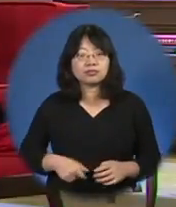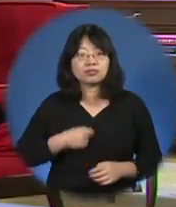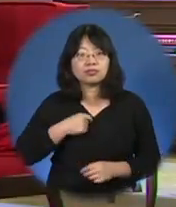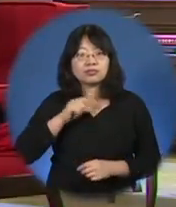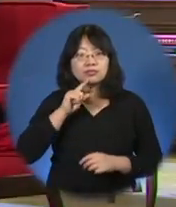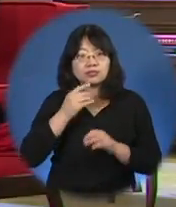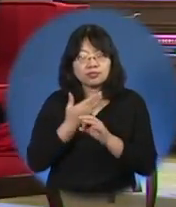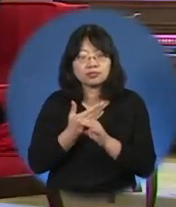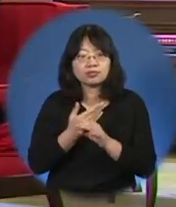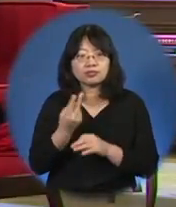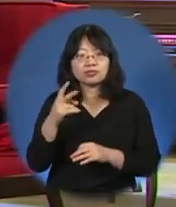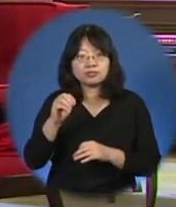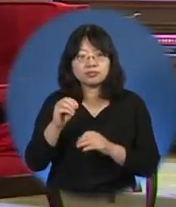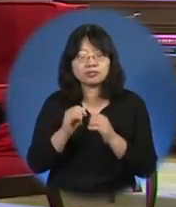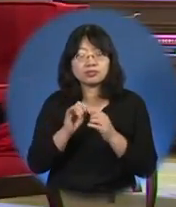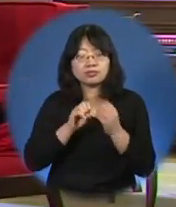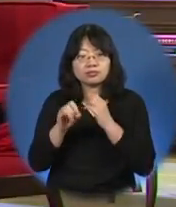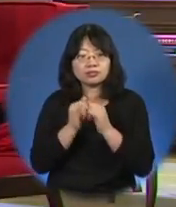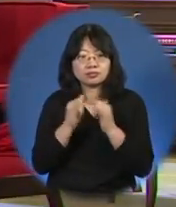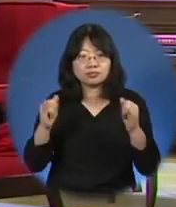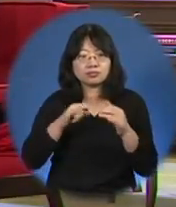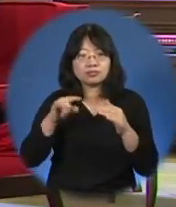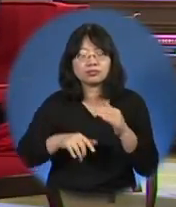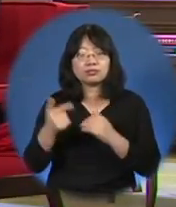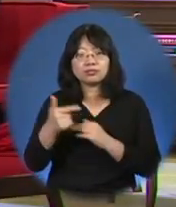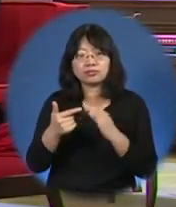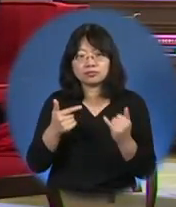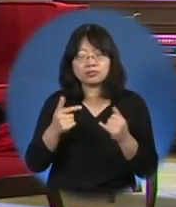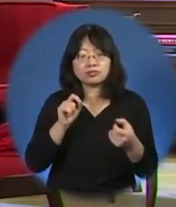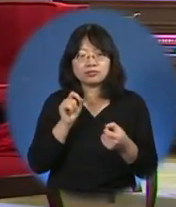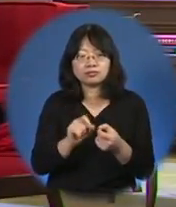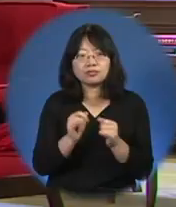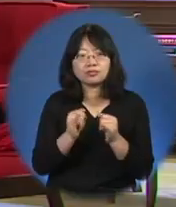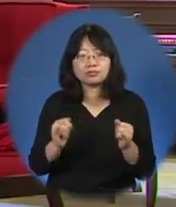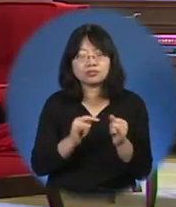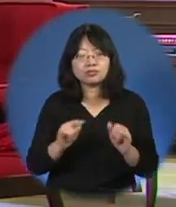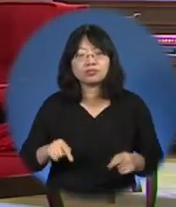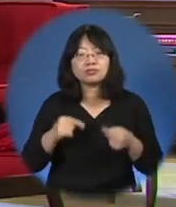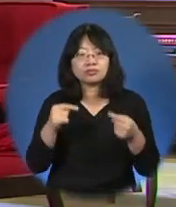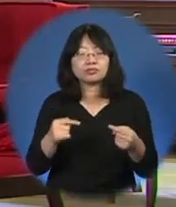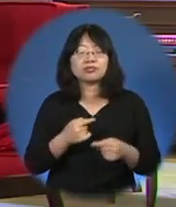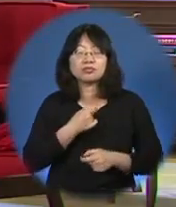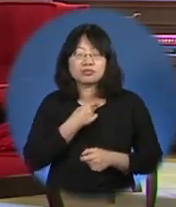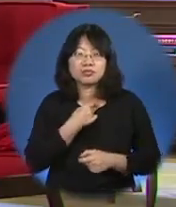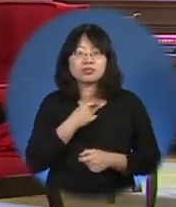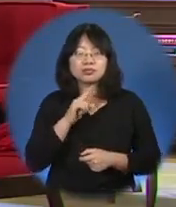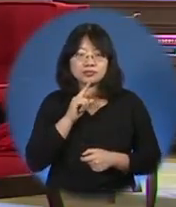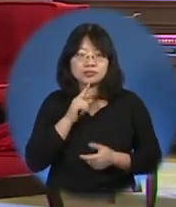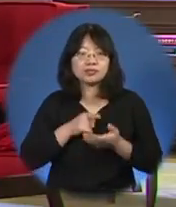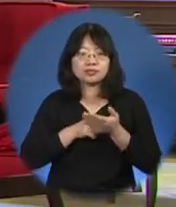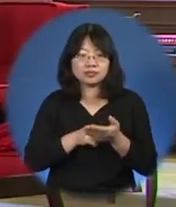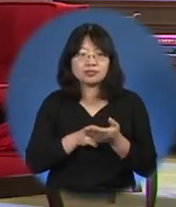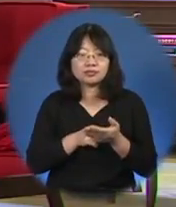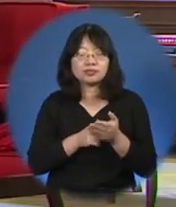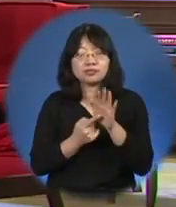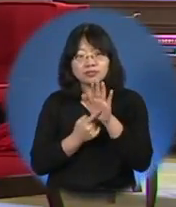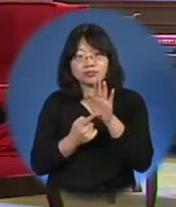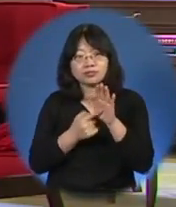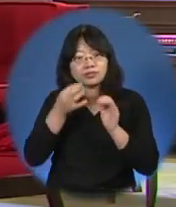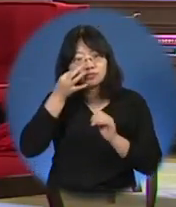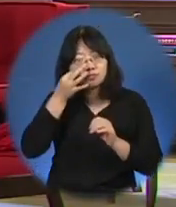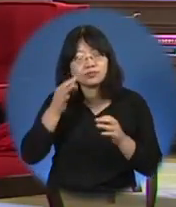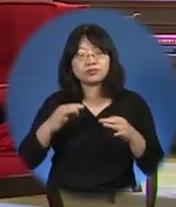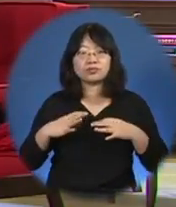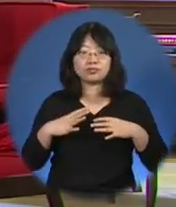사실은 2만 명 응답자 중에 6천 명 가까운 분들이 참여하고 싶다라고 하는 의사를 밝히는 것 자체가